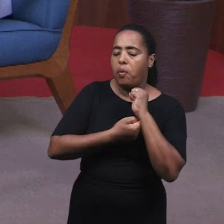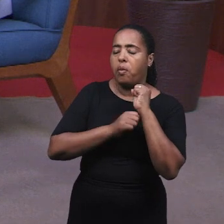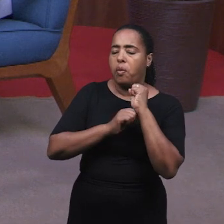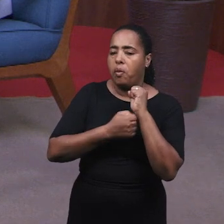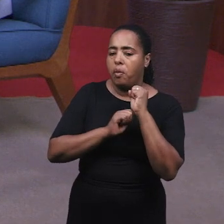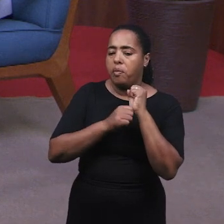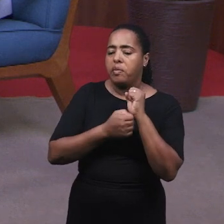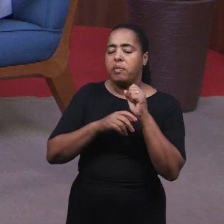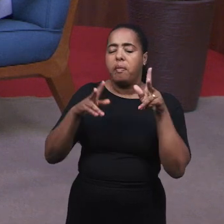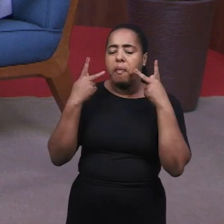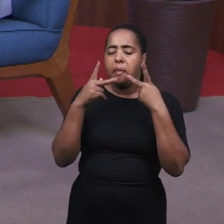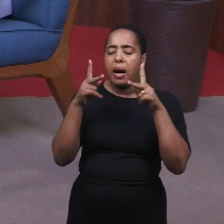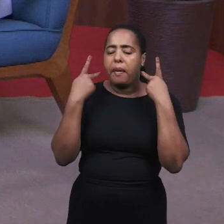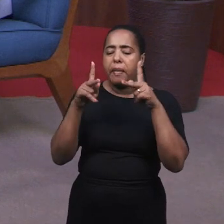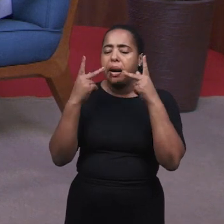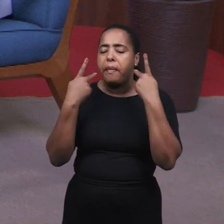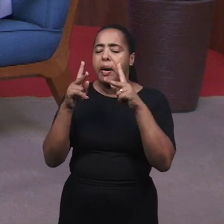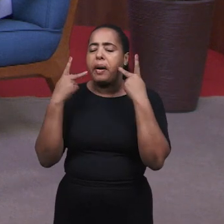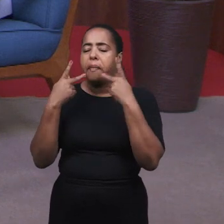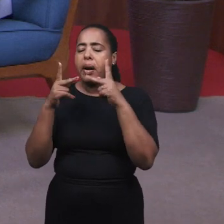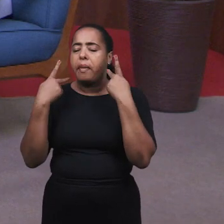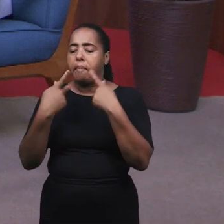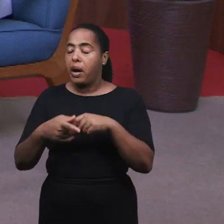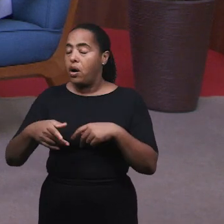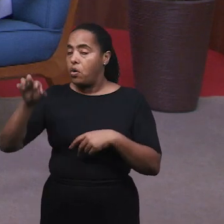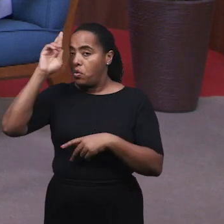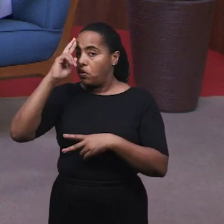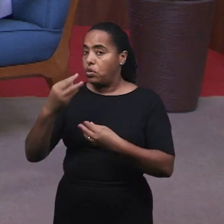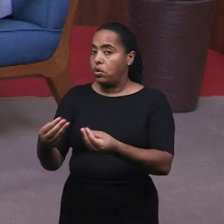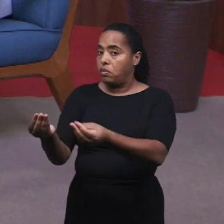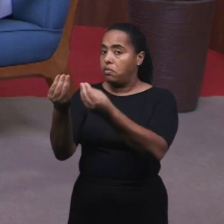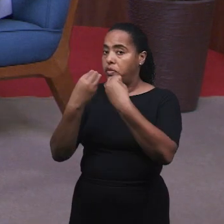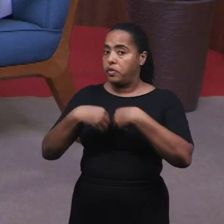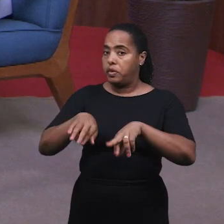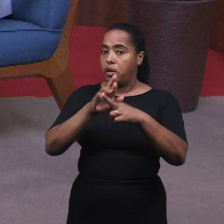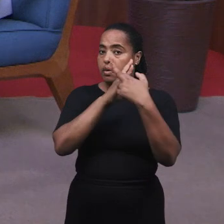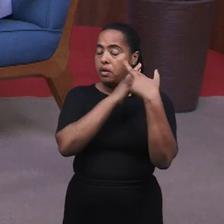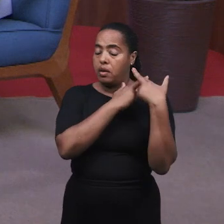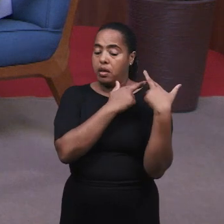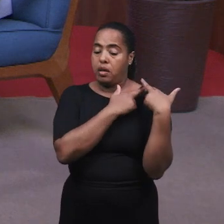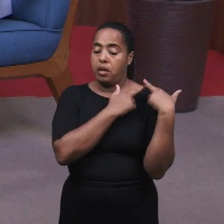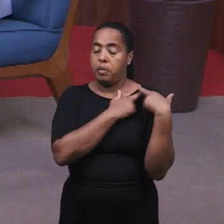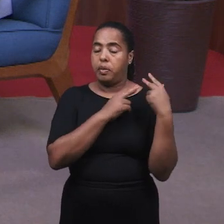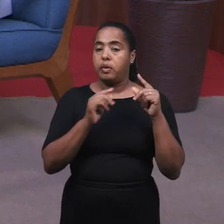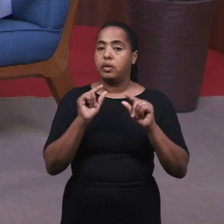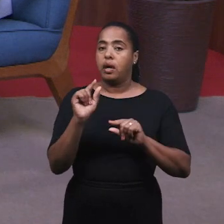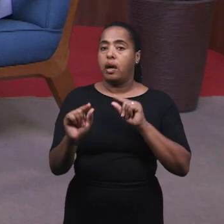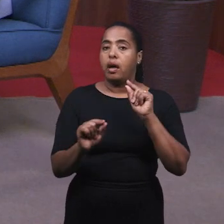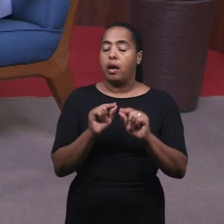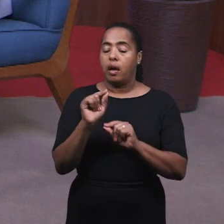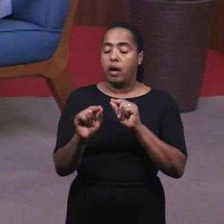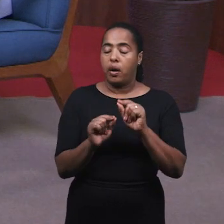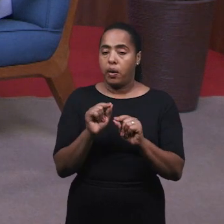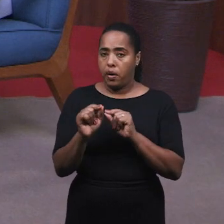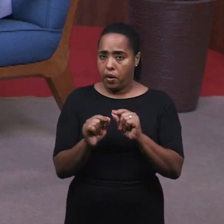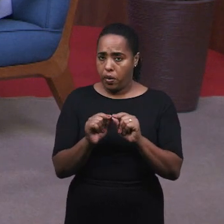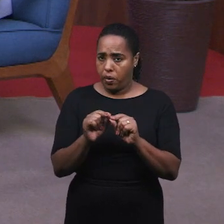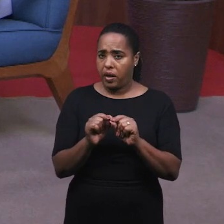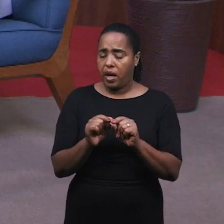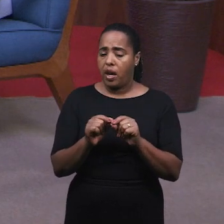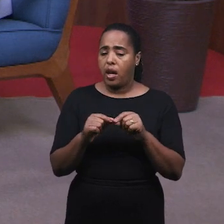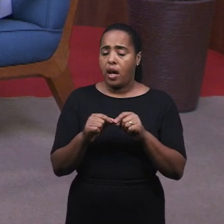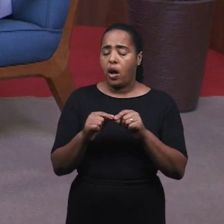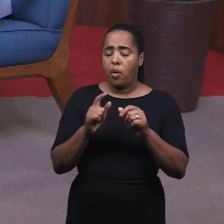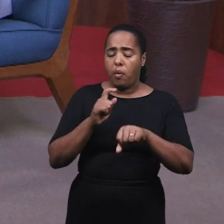mystère. Ce mystère qui aujourd'hui c'est tellement prêché, le Seigneur nous a chargés de cette mission, c'est en vérité une